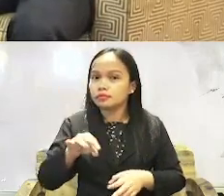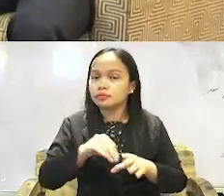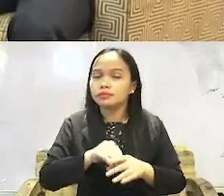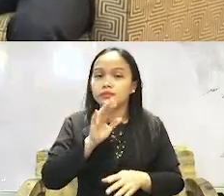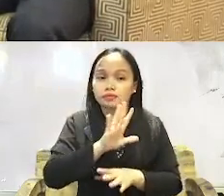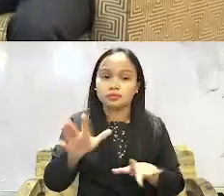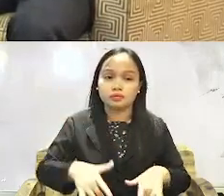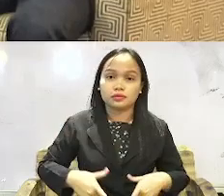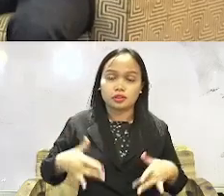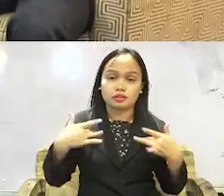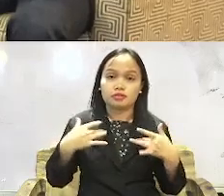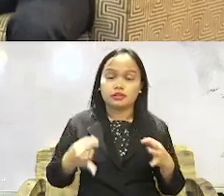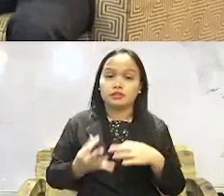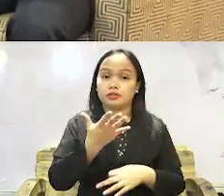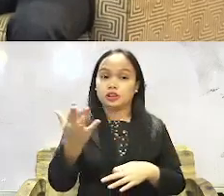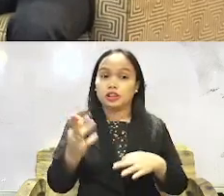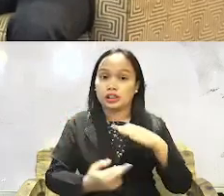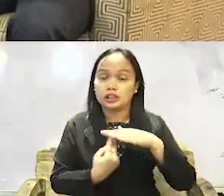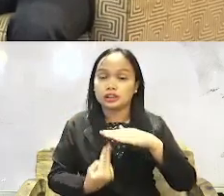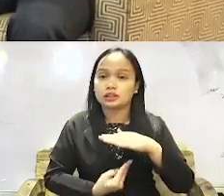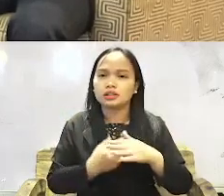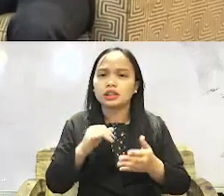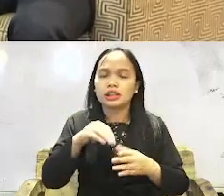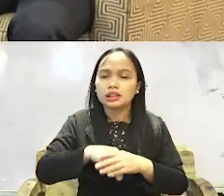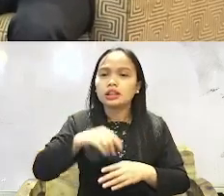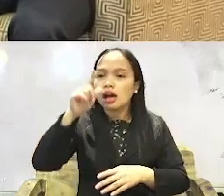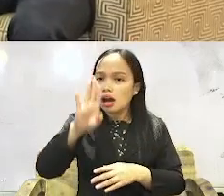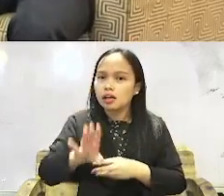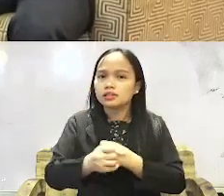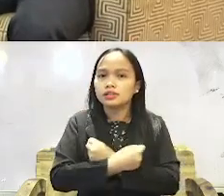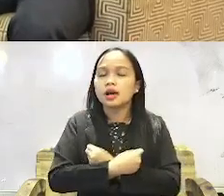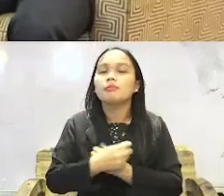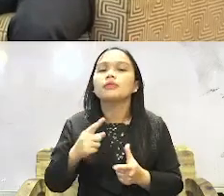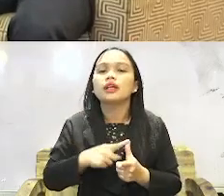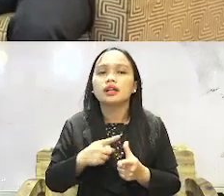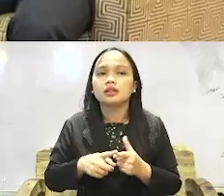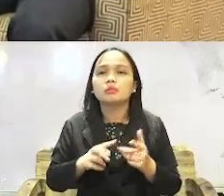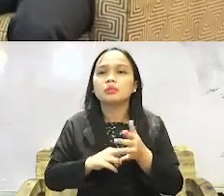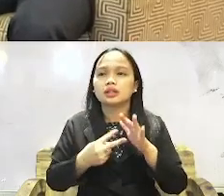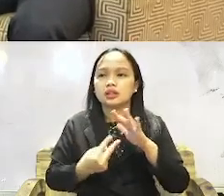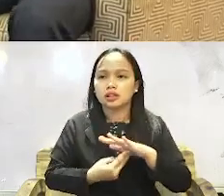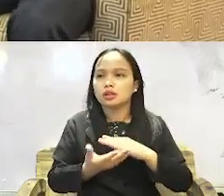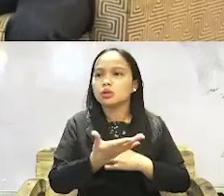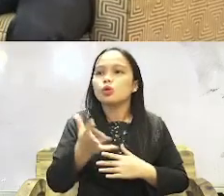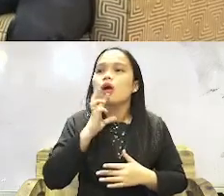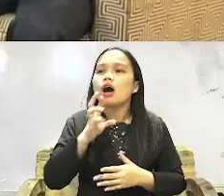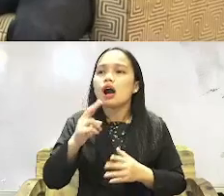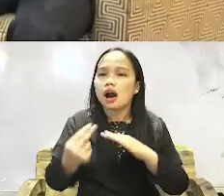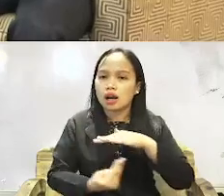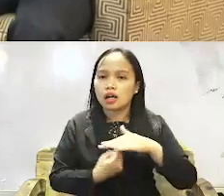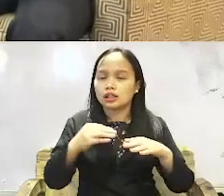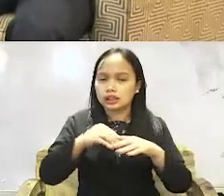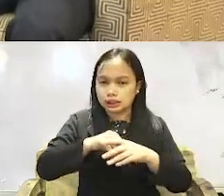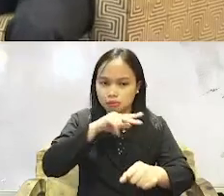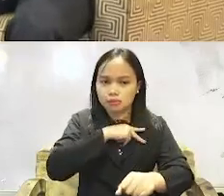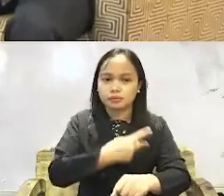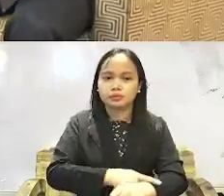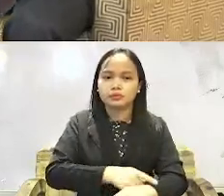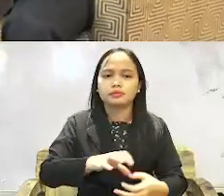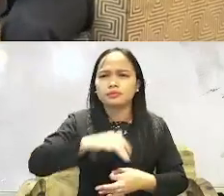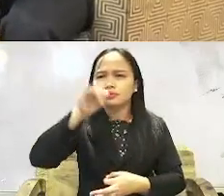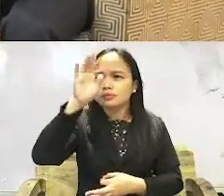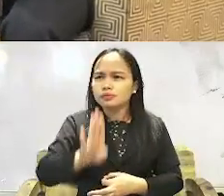Kapag under ka ng subject ng pagmamahal ng Diyos, ibig sabihin under ka ng kapangyarihan ng Diyos. Kaya nga tinan